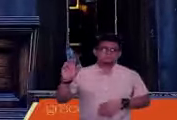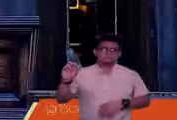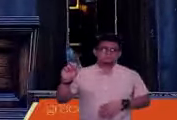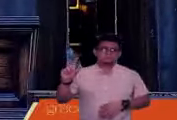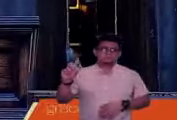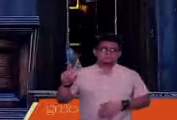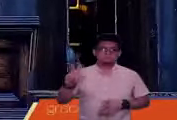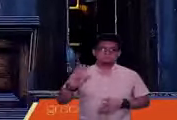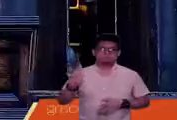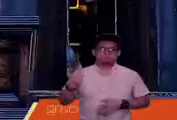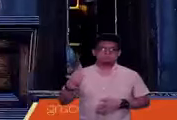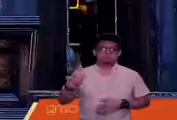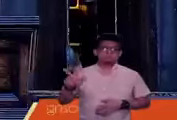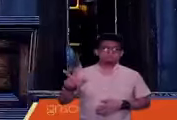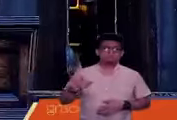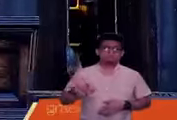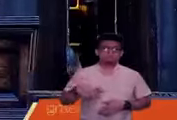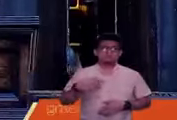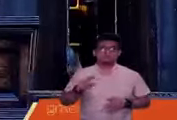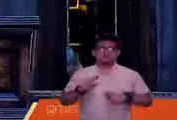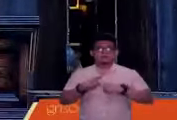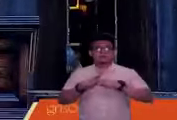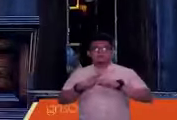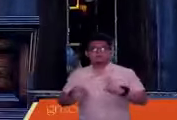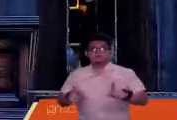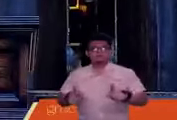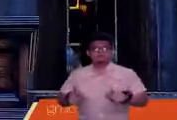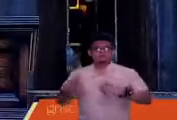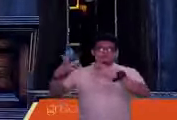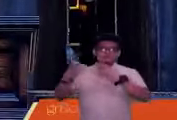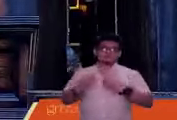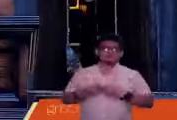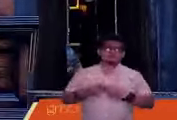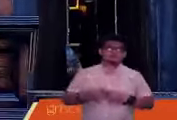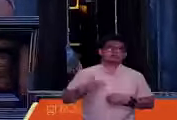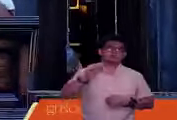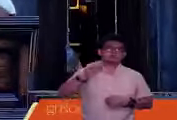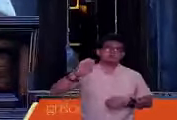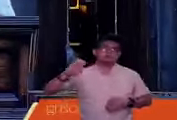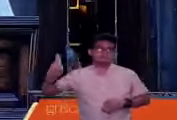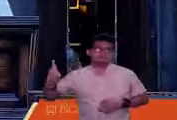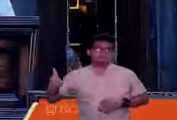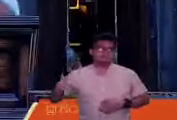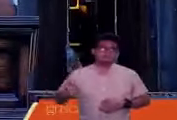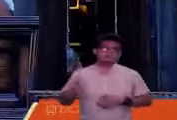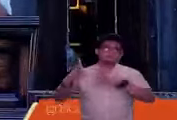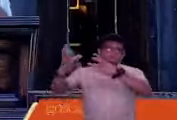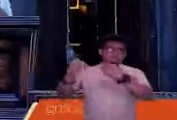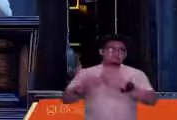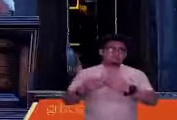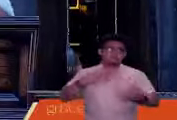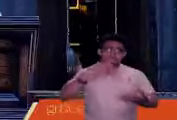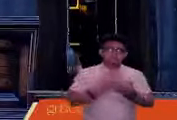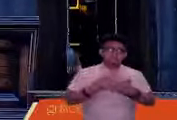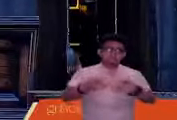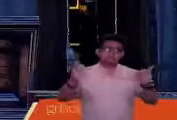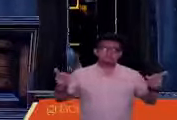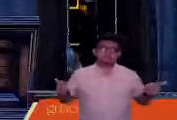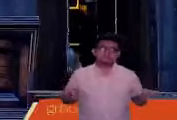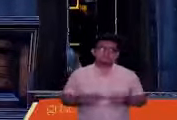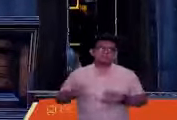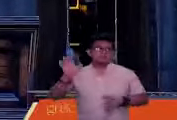"But he that receiveth seed into the good ground is he that heed the word."